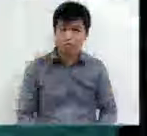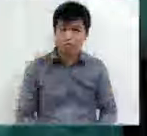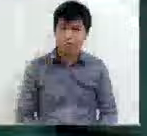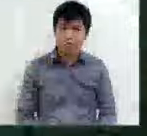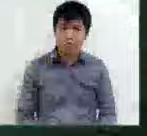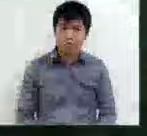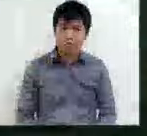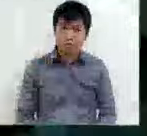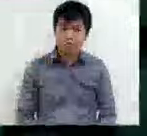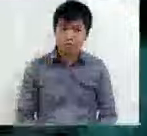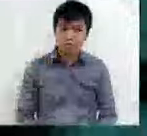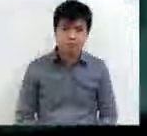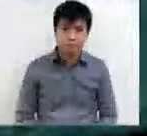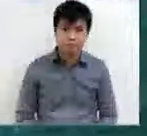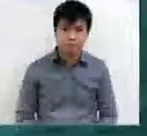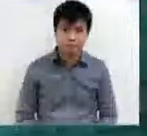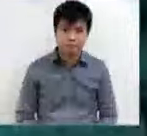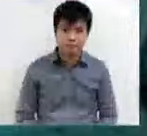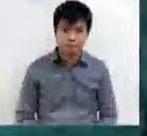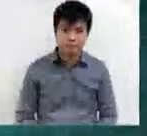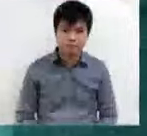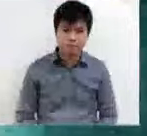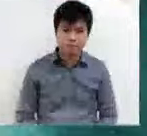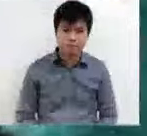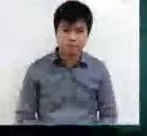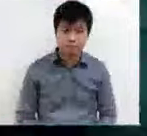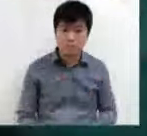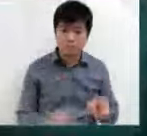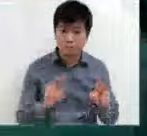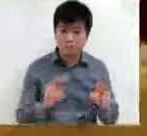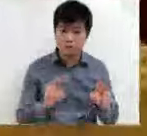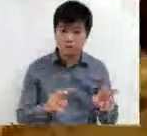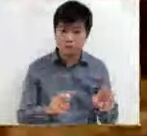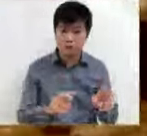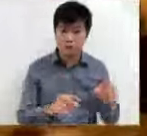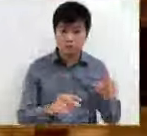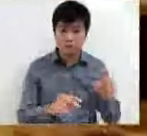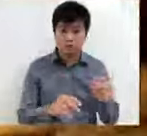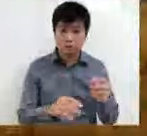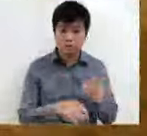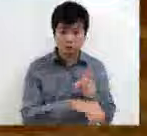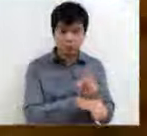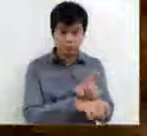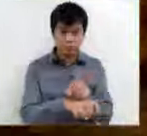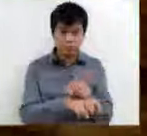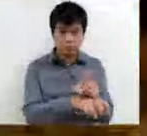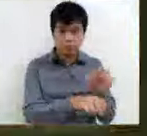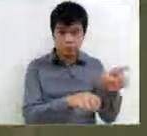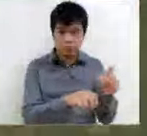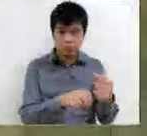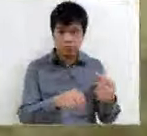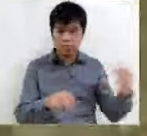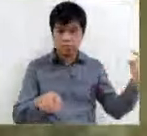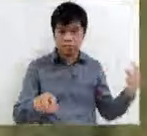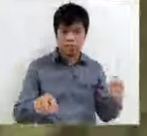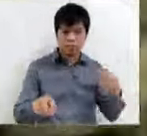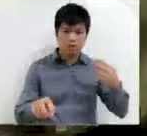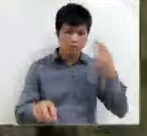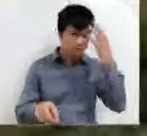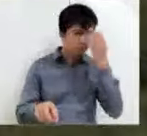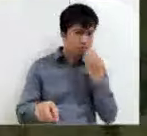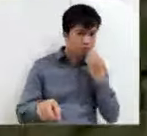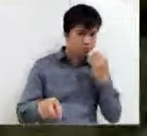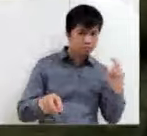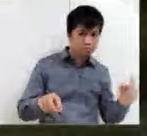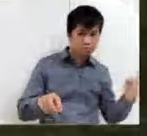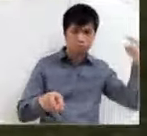Allahu Akbar, Allah, alhamdulillah. Mismong mga tangke ng Israeli military ang pinuntirya ng Hamas sa Gaza Strip. Base sa videong